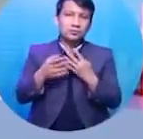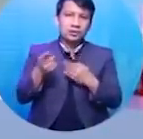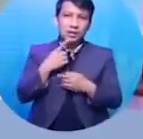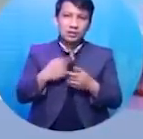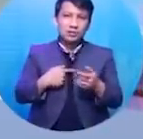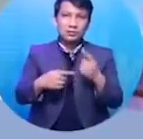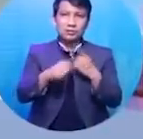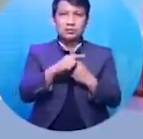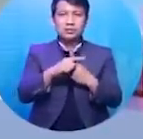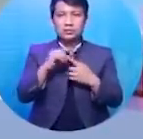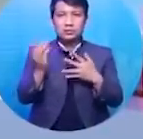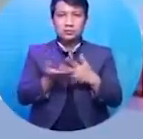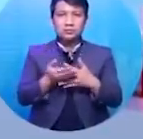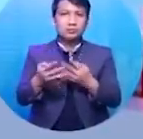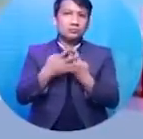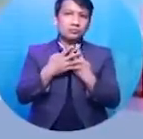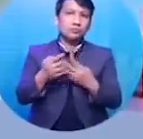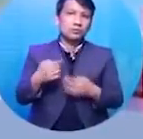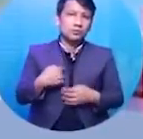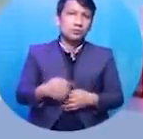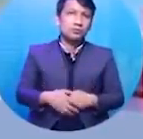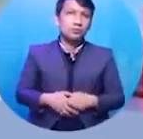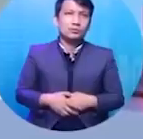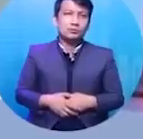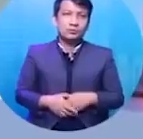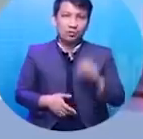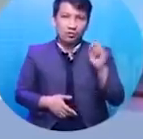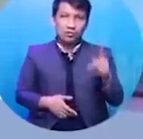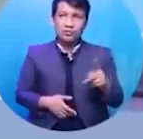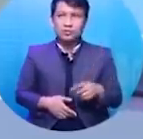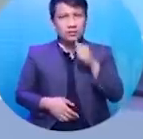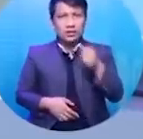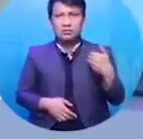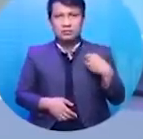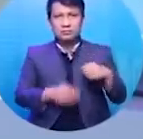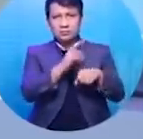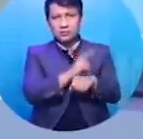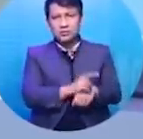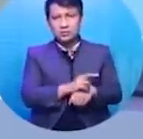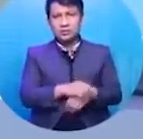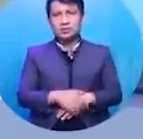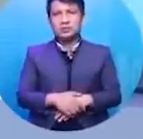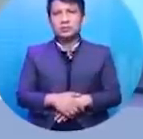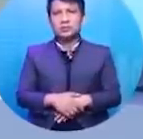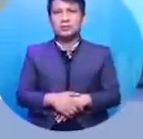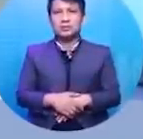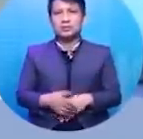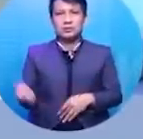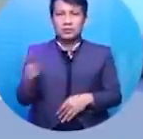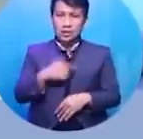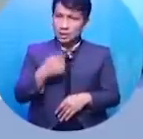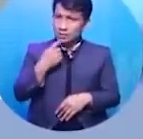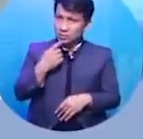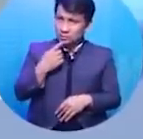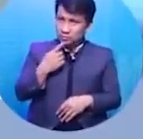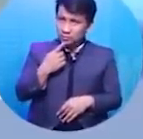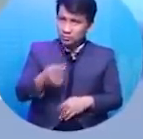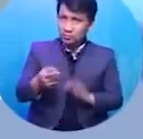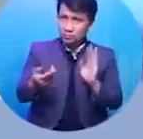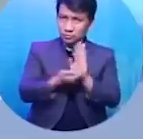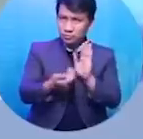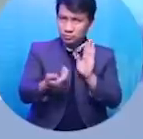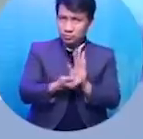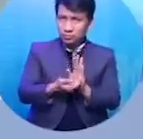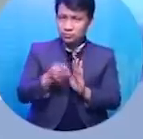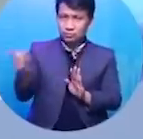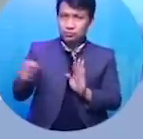mag-positive, kung masaan mo sa positive po ako. Okay na sa'yo, makulong. Ba't ayaw mo magparehab? Okay. Hindi po, ang gusto ko po kasi mangyari para ko makita talaga ng misis ko yung ginawa